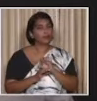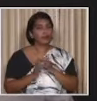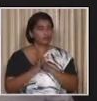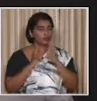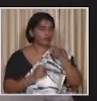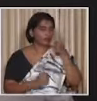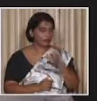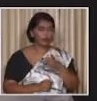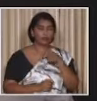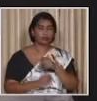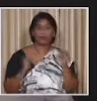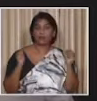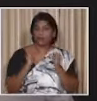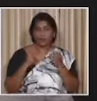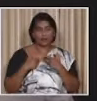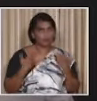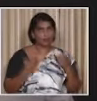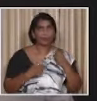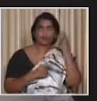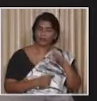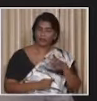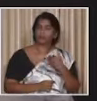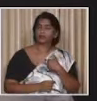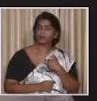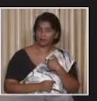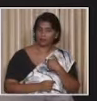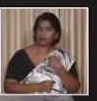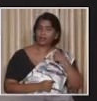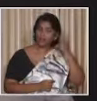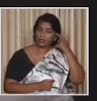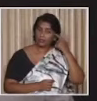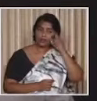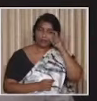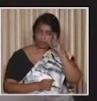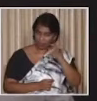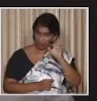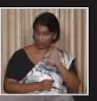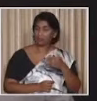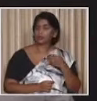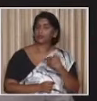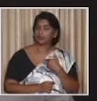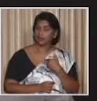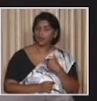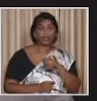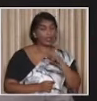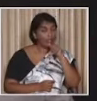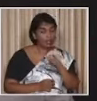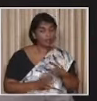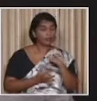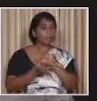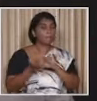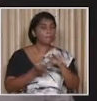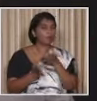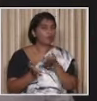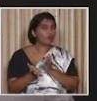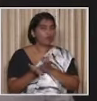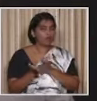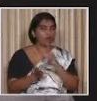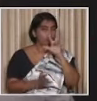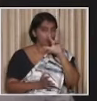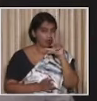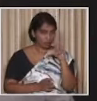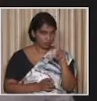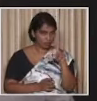වැදගත් ඒකට බය වෙන්න බෑ ඒ නිසා අපි කල්පනා කරලා බලන්න ඕන ඇත්ත ප්‍රජාතන්ත්‍රවාදී කොහොමද කියලා